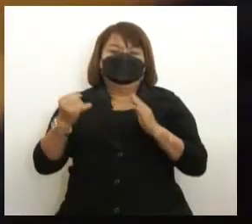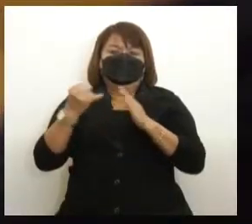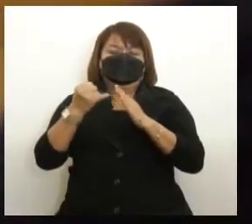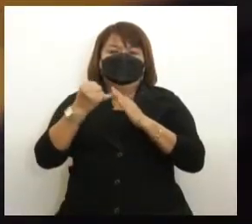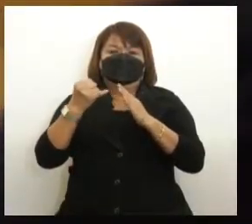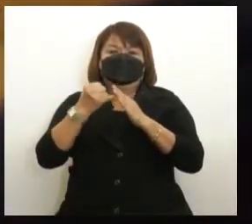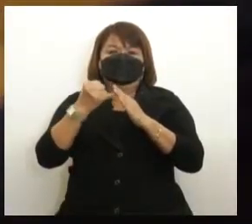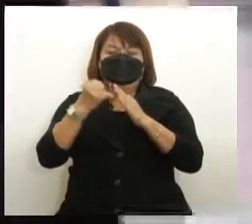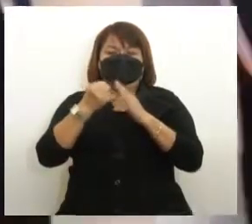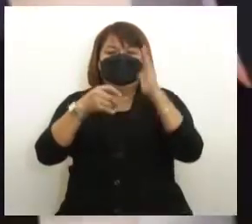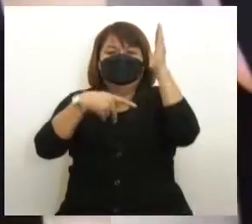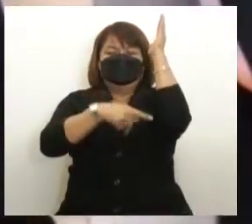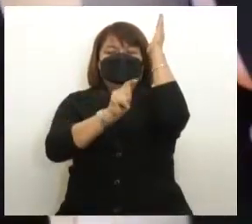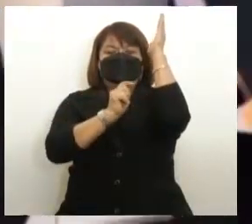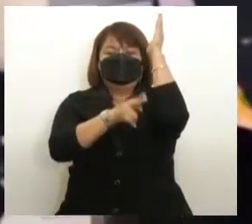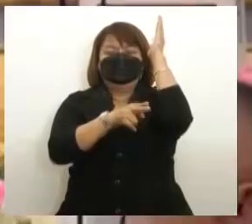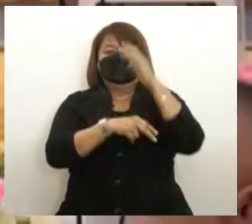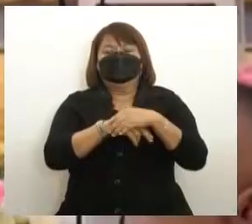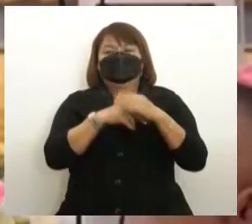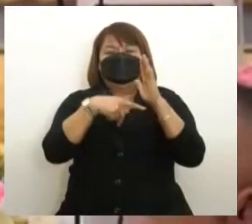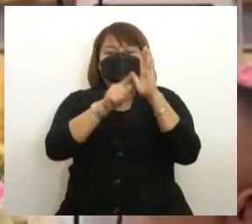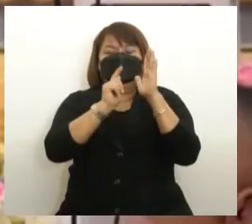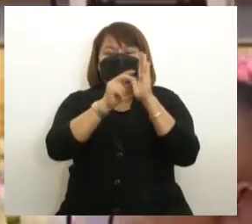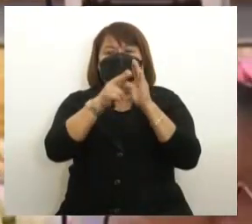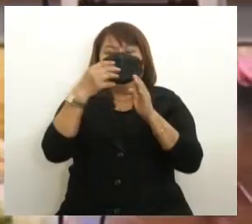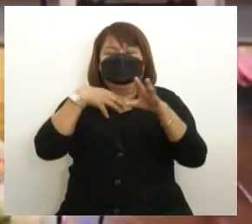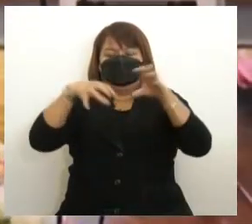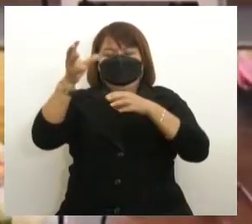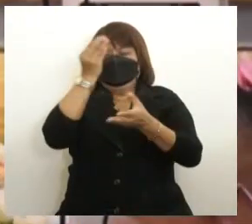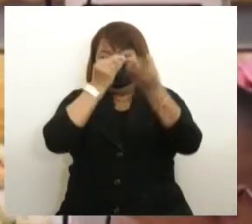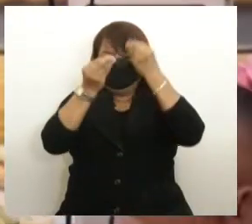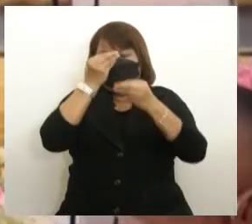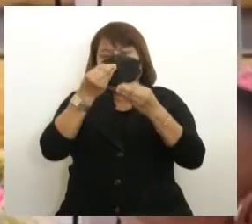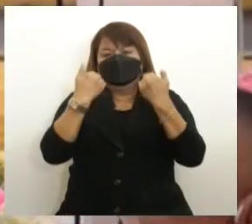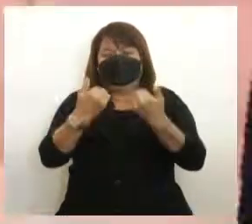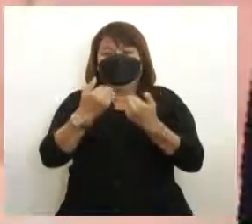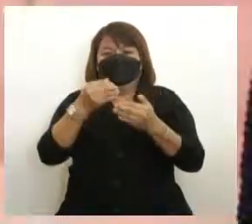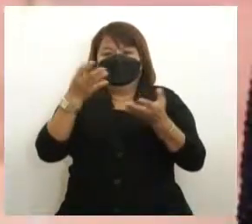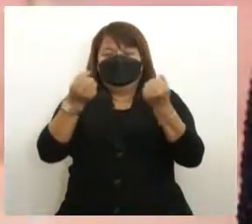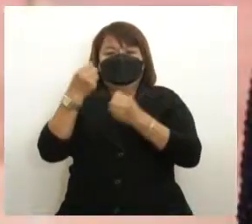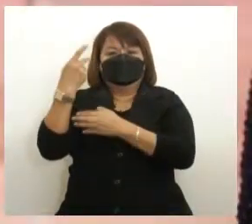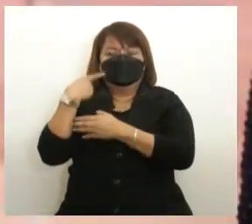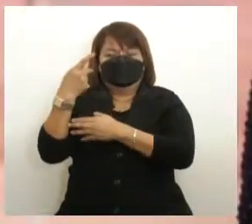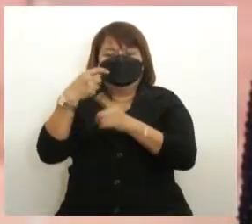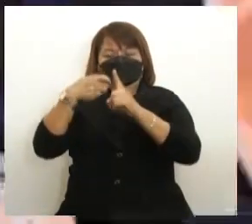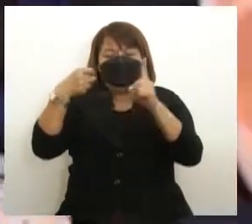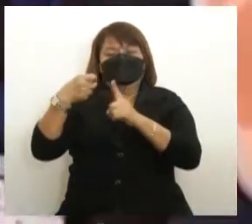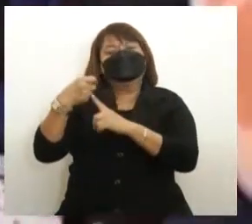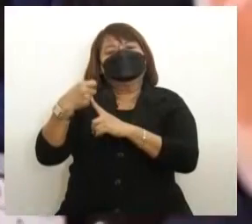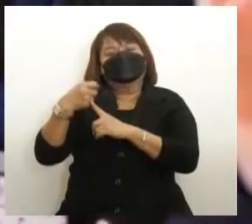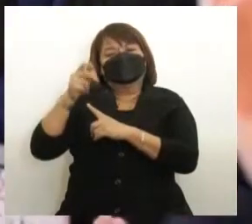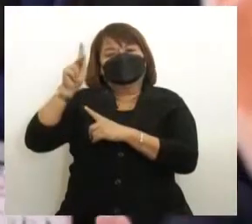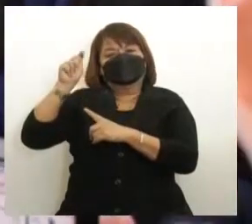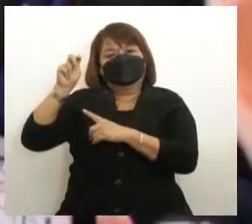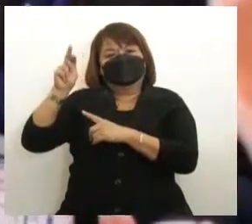จังหวัดปทุมธานีการจัดอบรมดังกล่าวได้รับเกียรติจากดร.คณิษฐาทองเลิศผู้อำนว